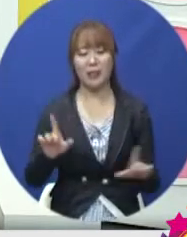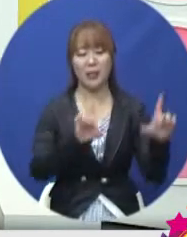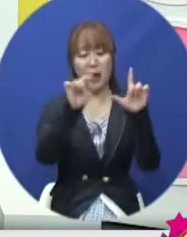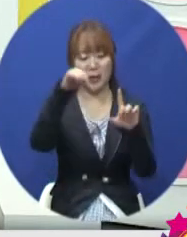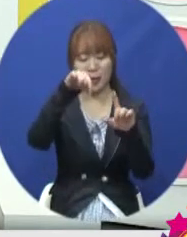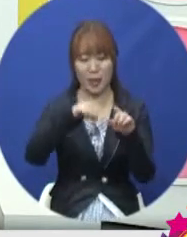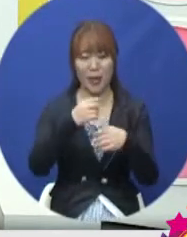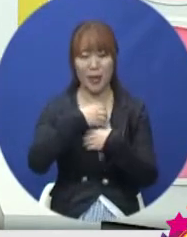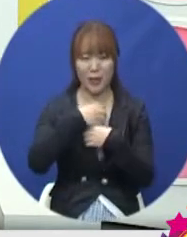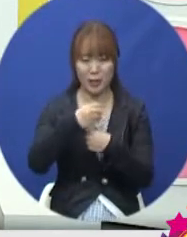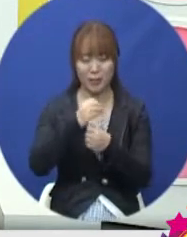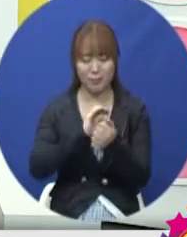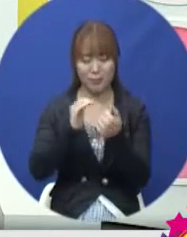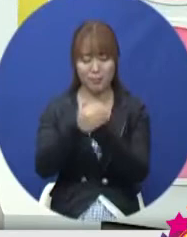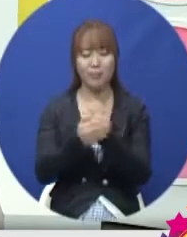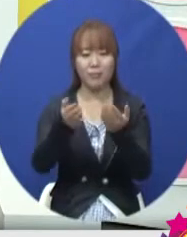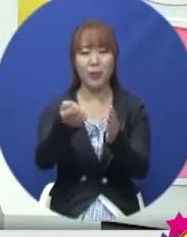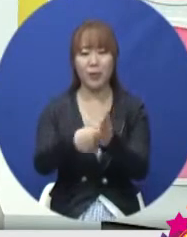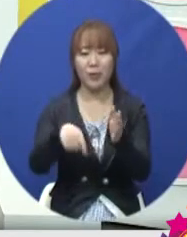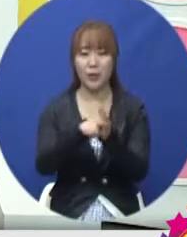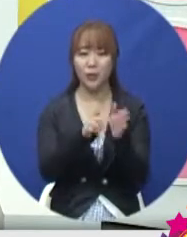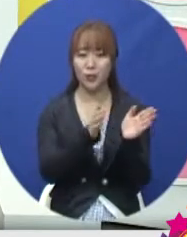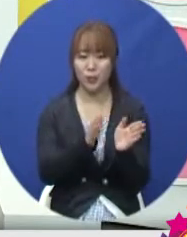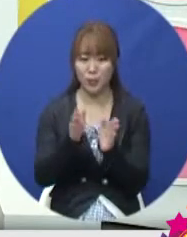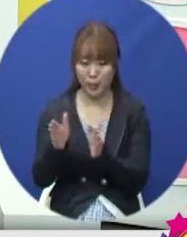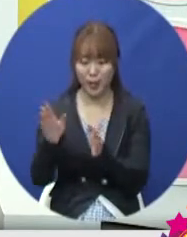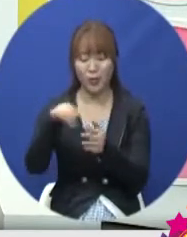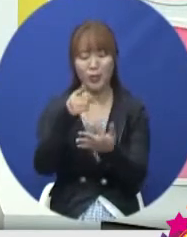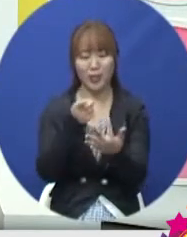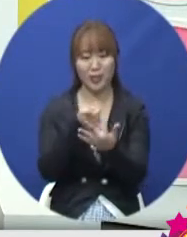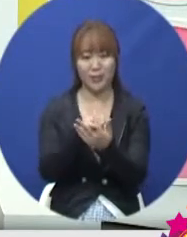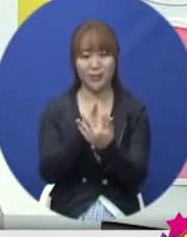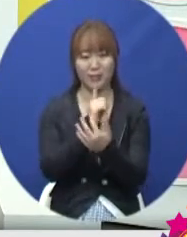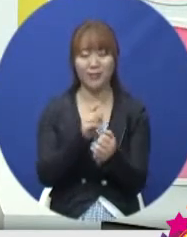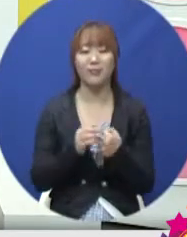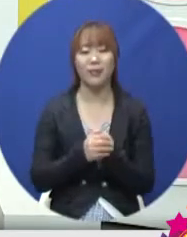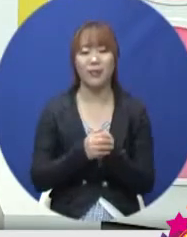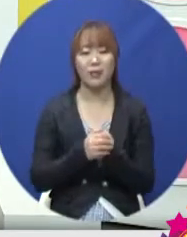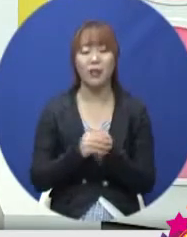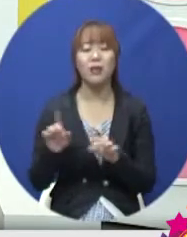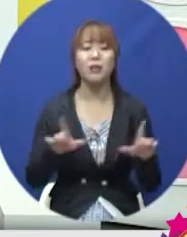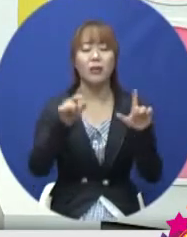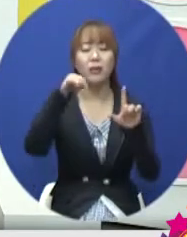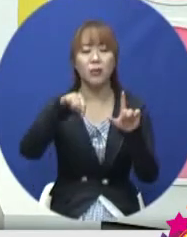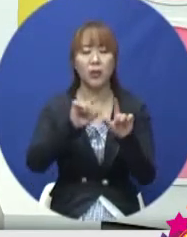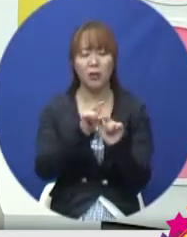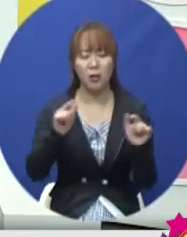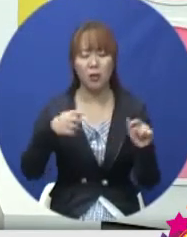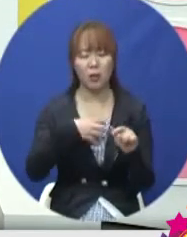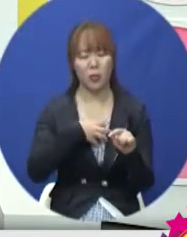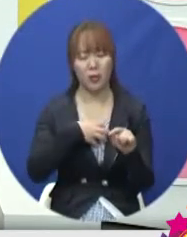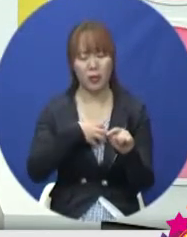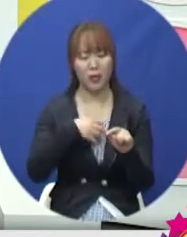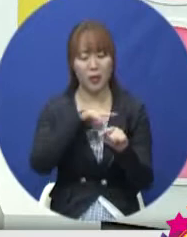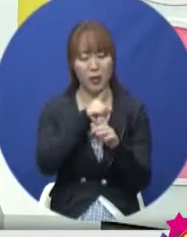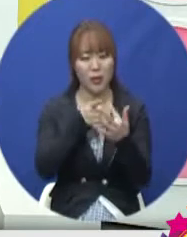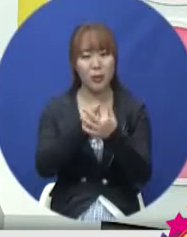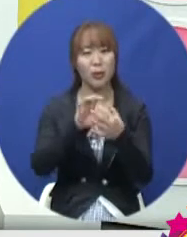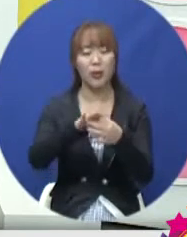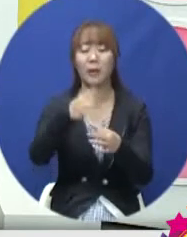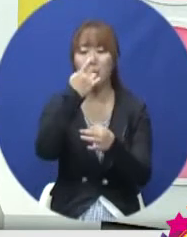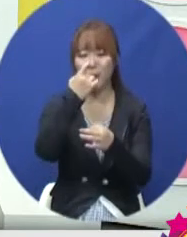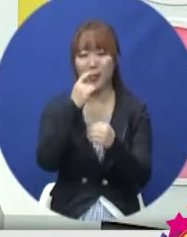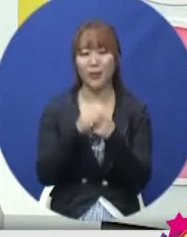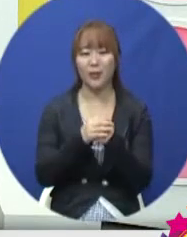속 안전을 지켜드리고자 마련하고 있는 그런 퀴즈 시간인데요. 네. 생활 속의 각종 위기 상황을 퀴즈를 통해